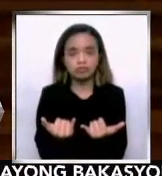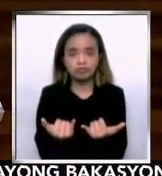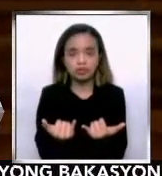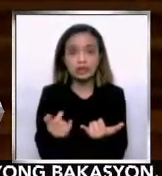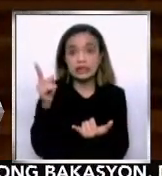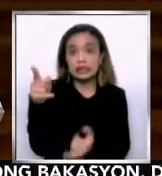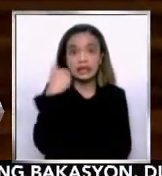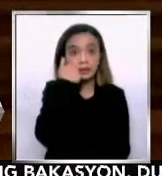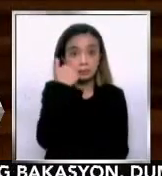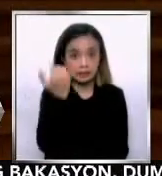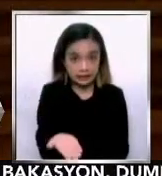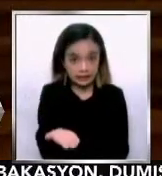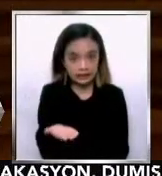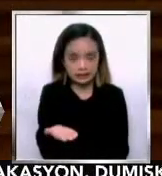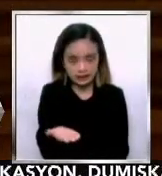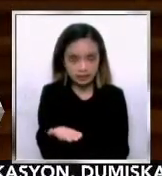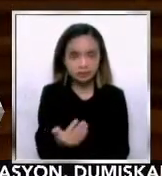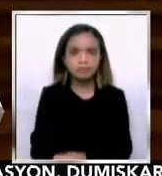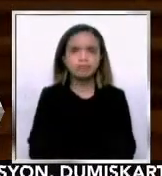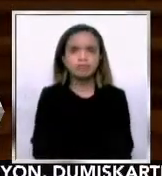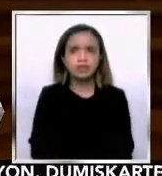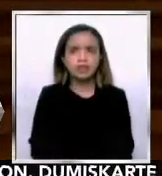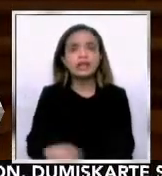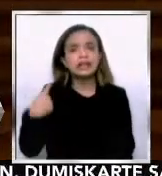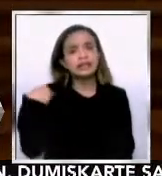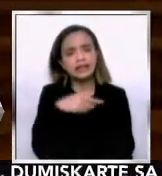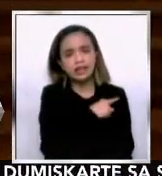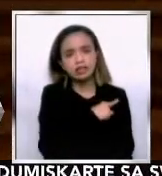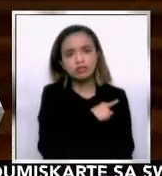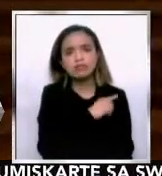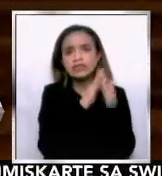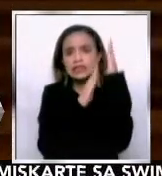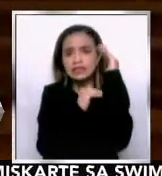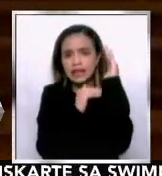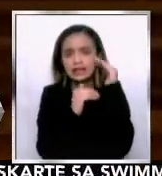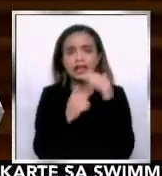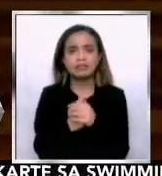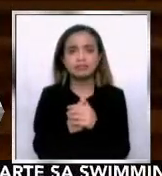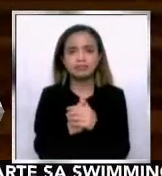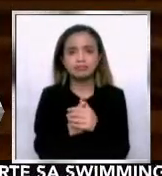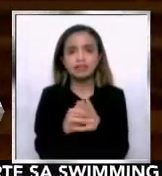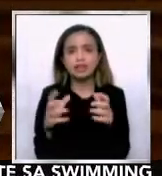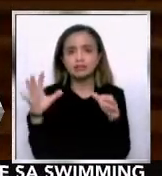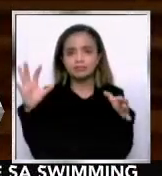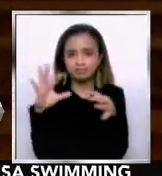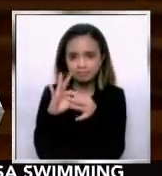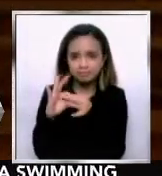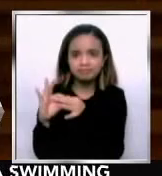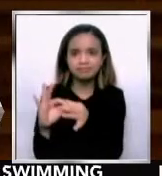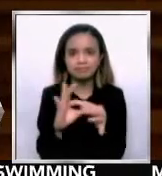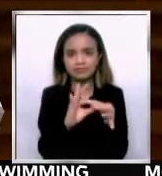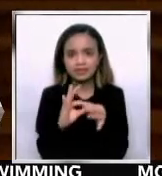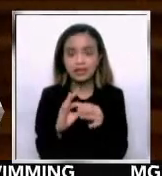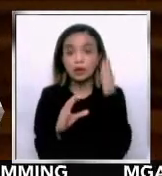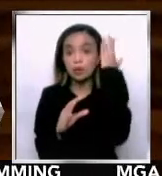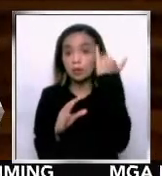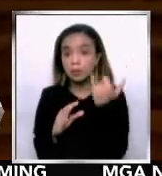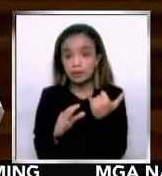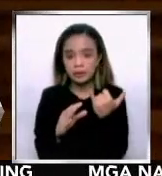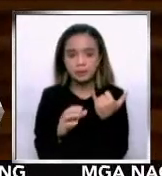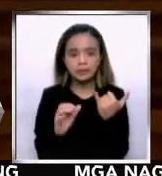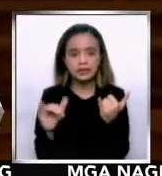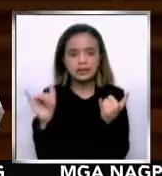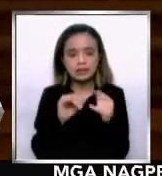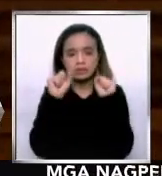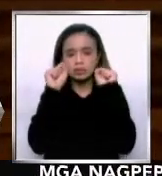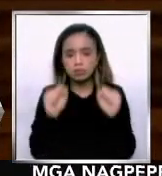patay, ay tayo naman sana ang makiramay at makiisa sa kanya. Upang ganun din ay makita